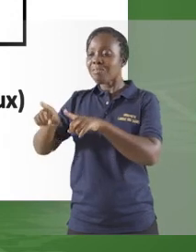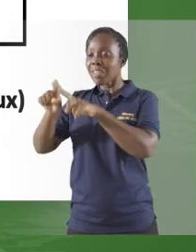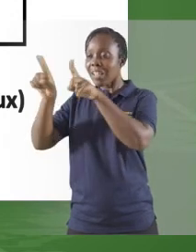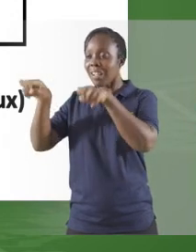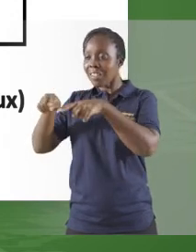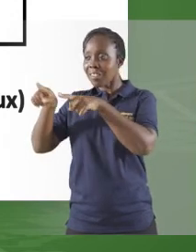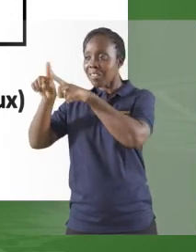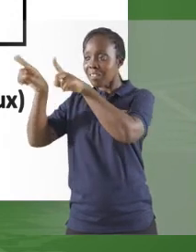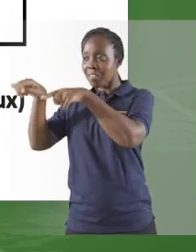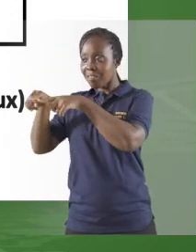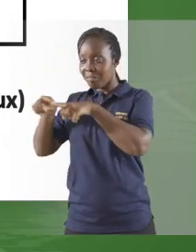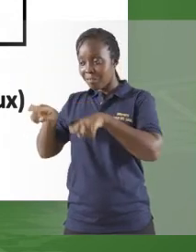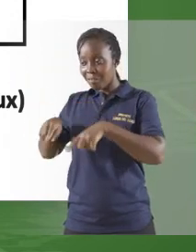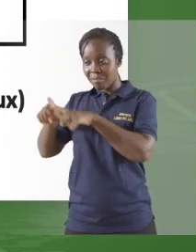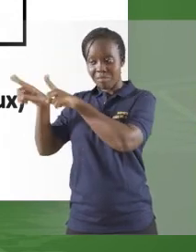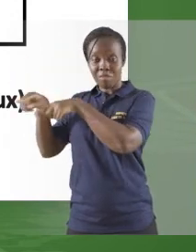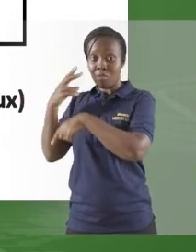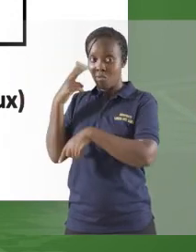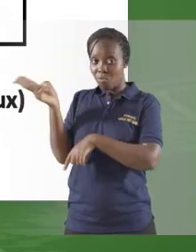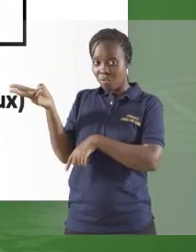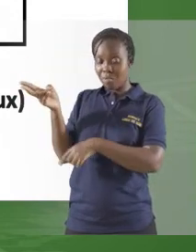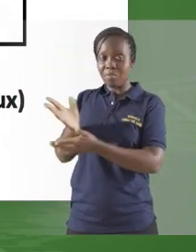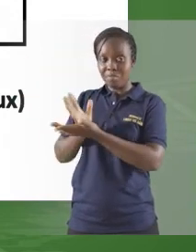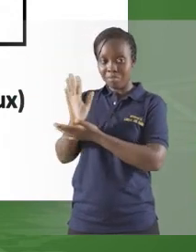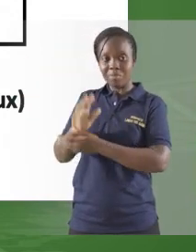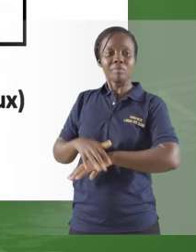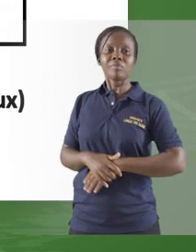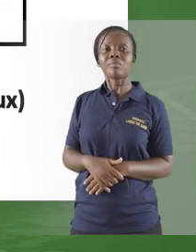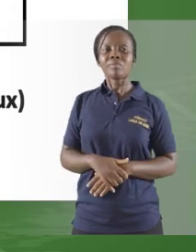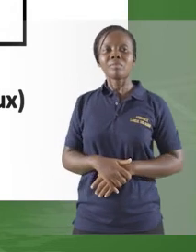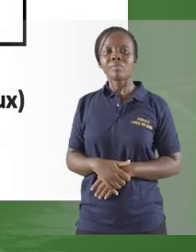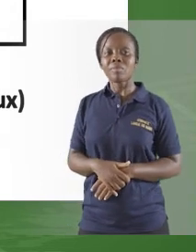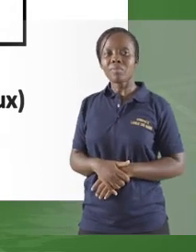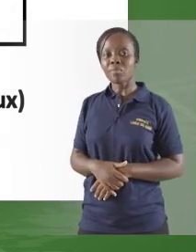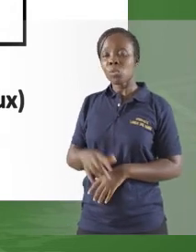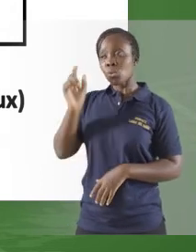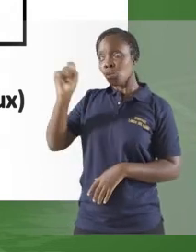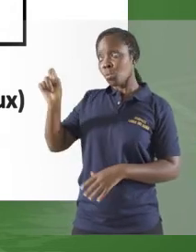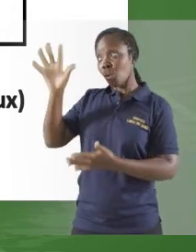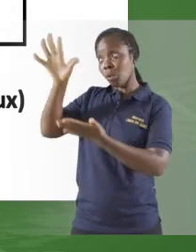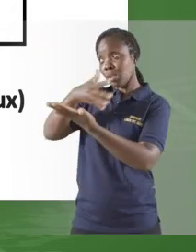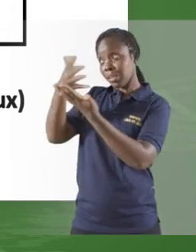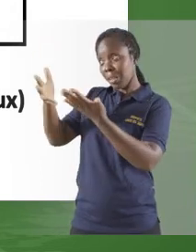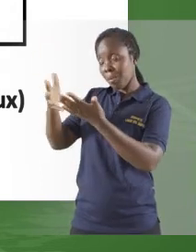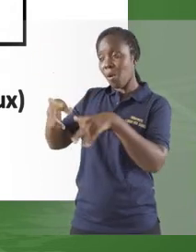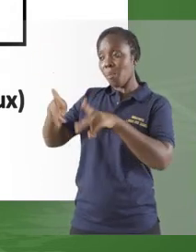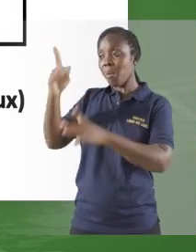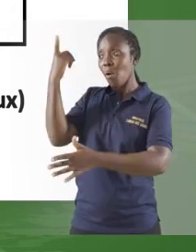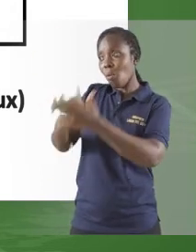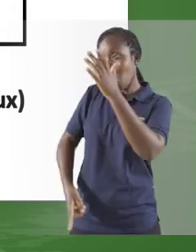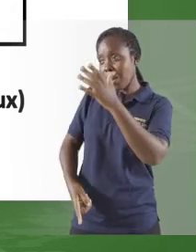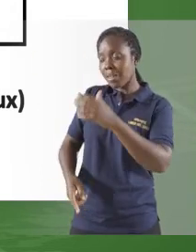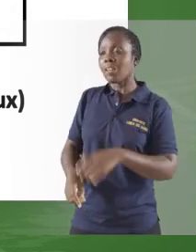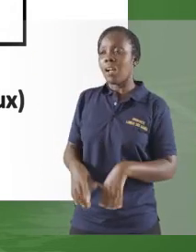que nous appelons échiquier de croisement. Cet échiquier va nous permettre d'avoir